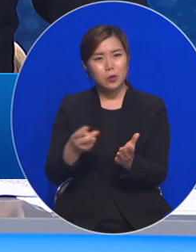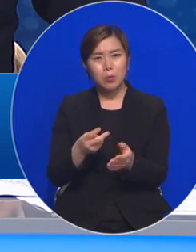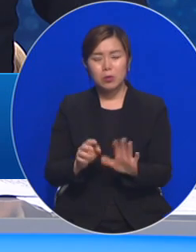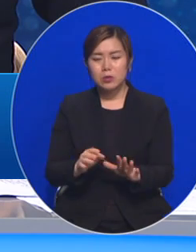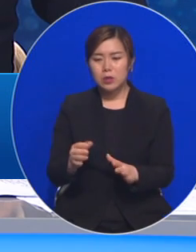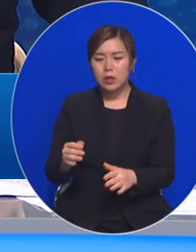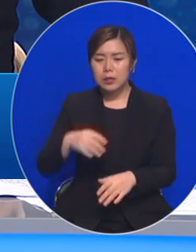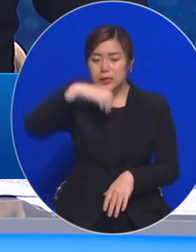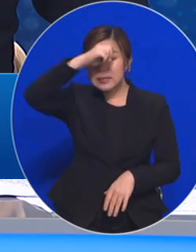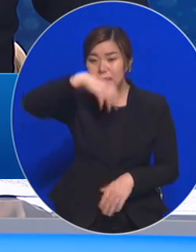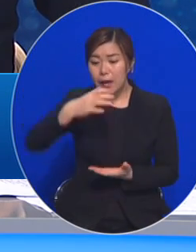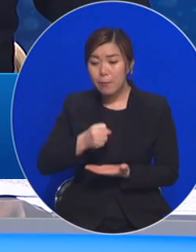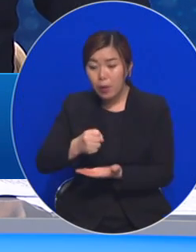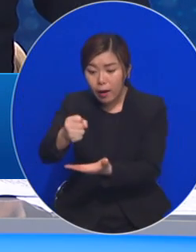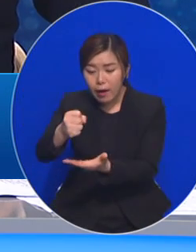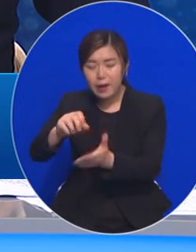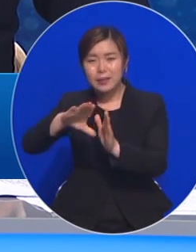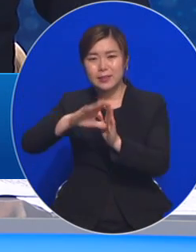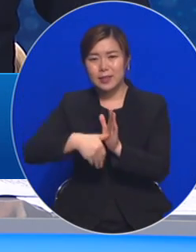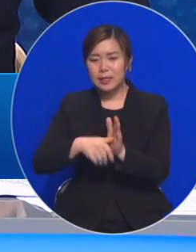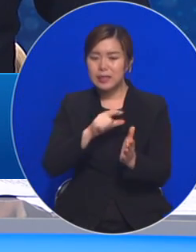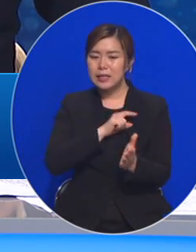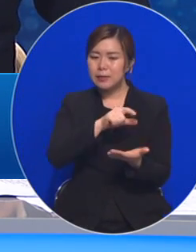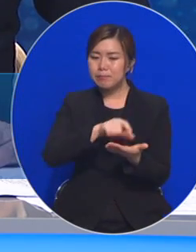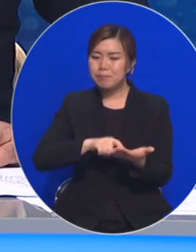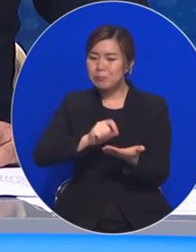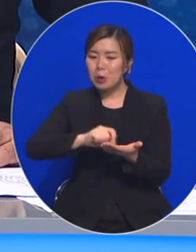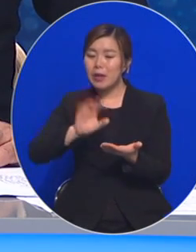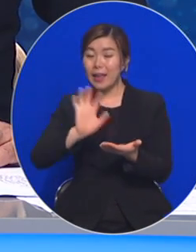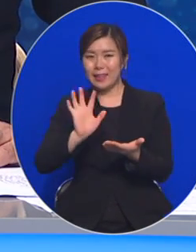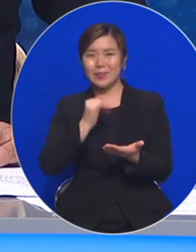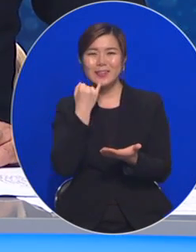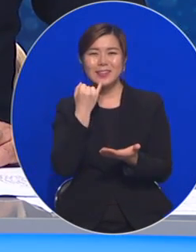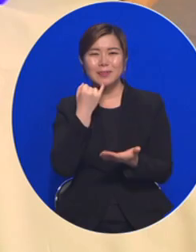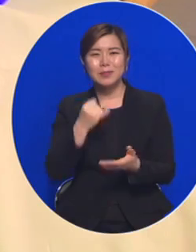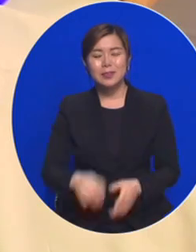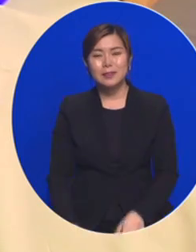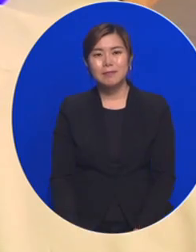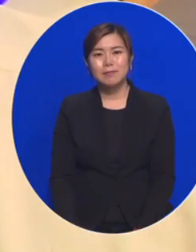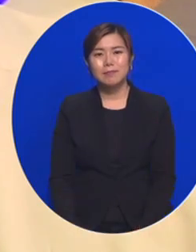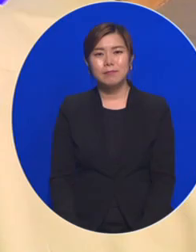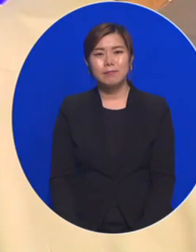면제하는 방안도 검토됩니다. 박지선 기자입니다.